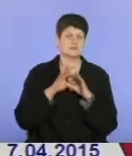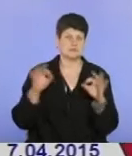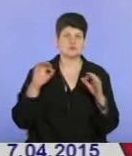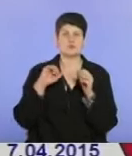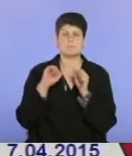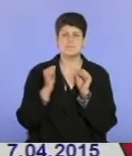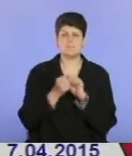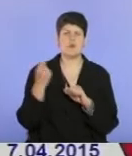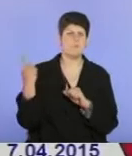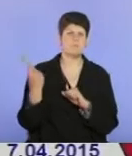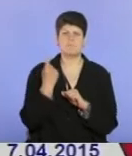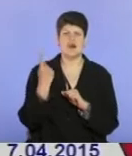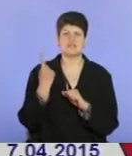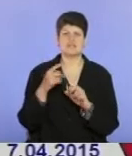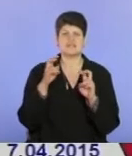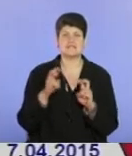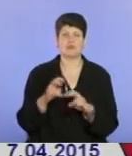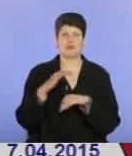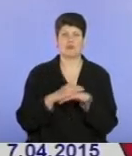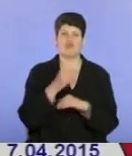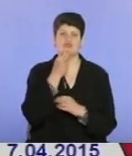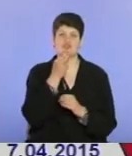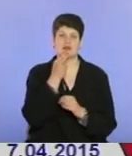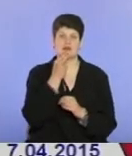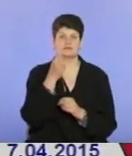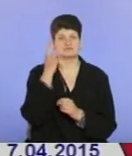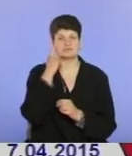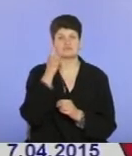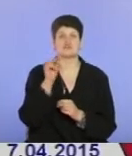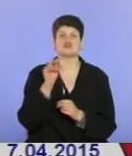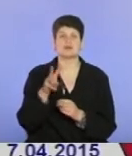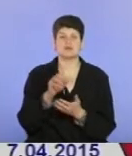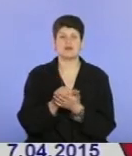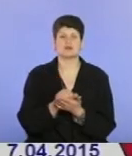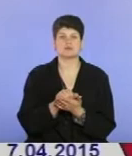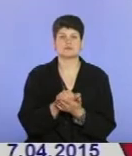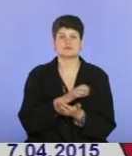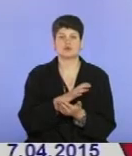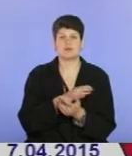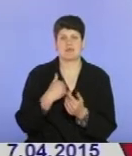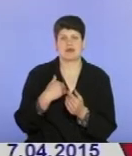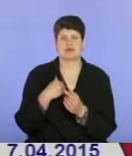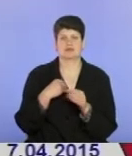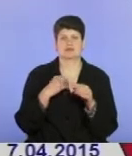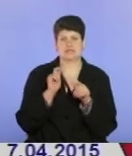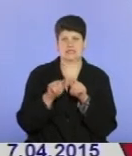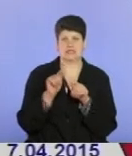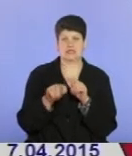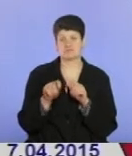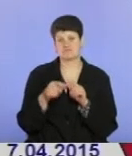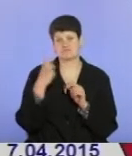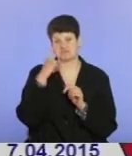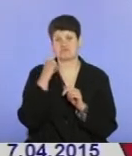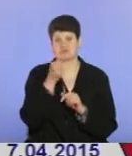вперше тоді сів повечеряв і сидів думав чим зайнятись було біля мене пачка сірників думаю